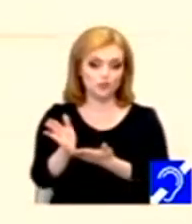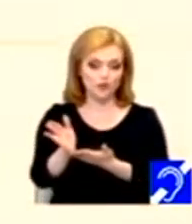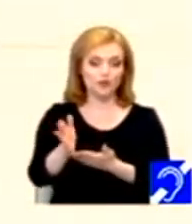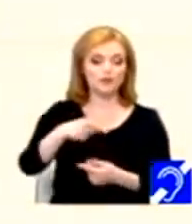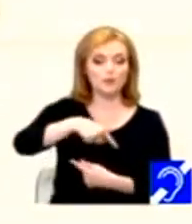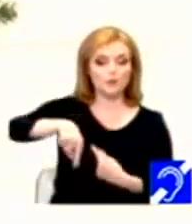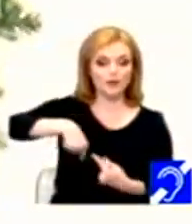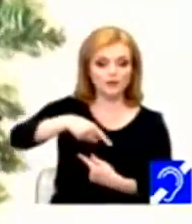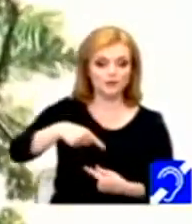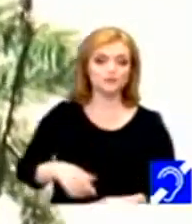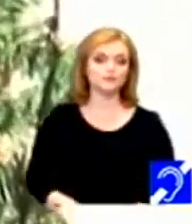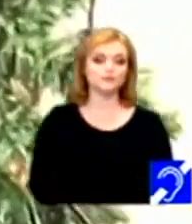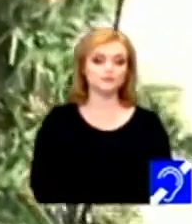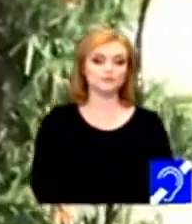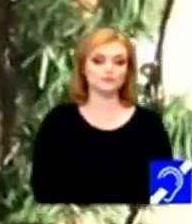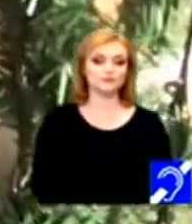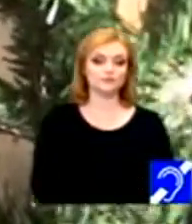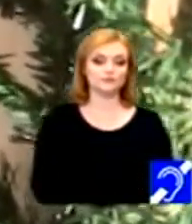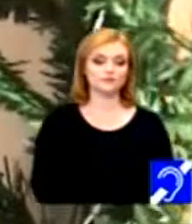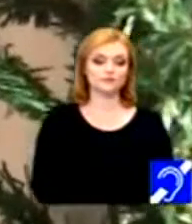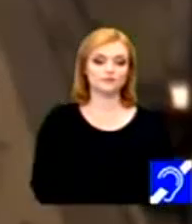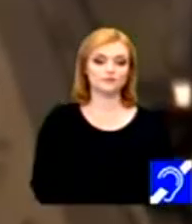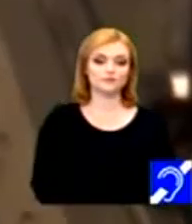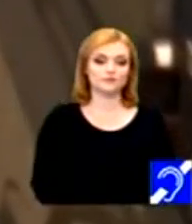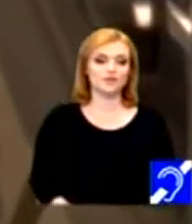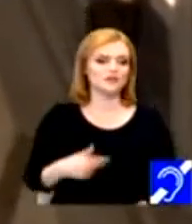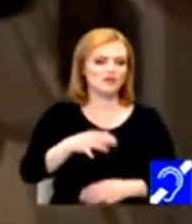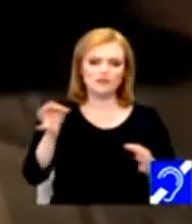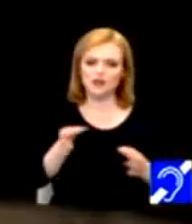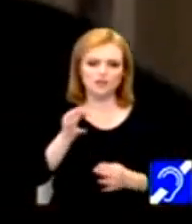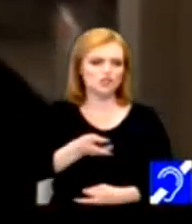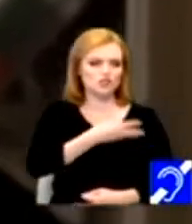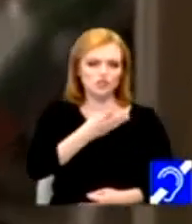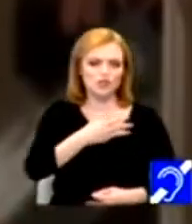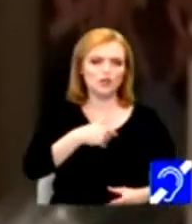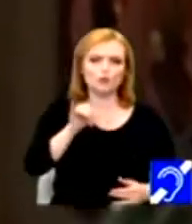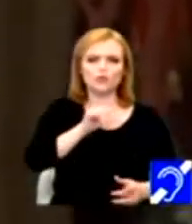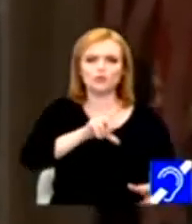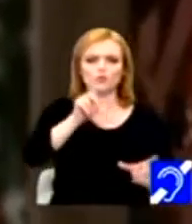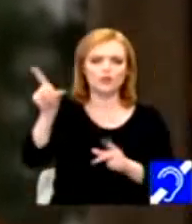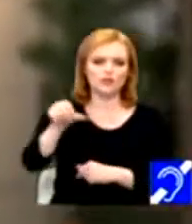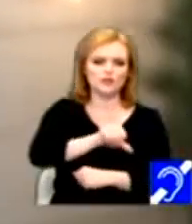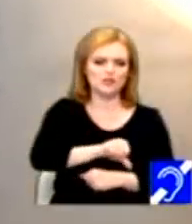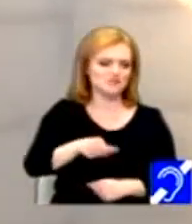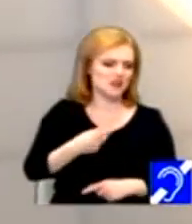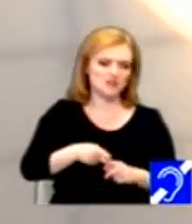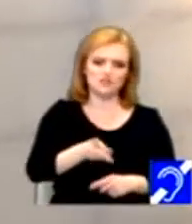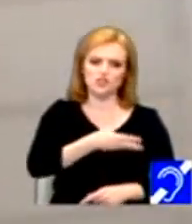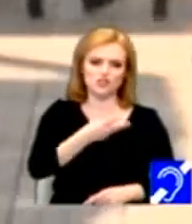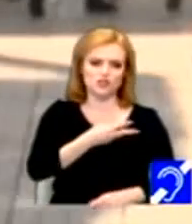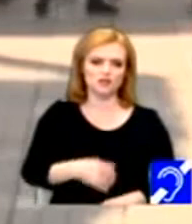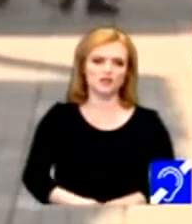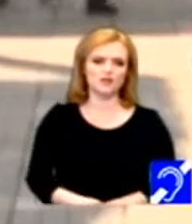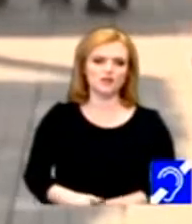la o companie de cosmetice. Nu mi-am dorit practic niciodată să plec din țară, nu-mi doresc. Cel mult m-am gândit